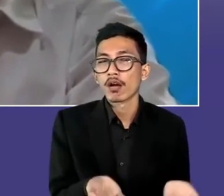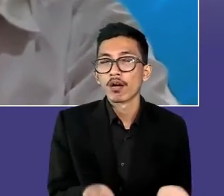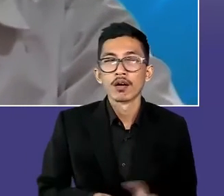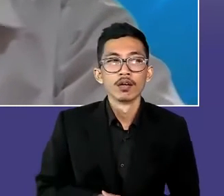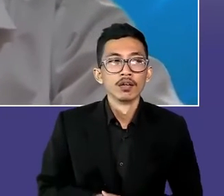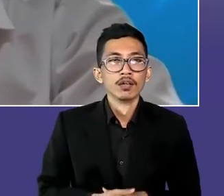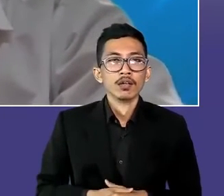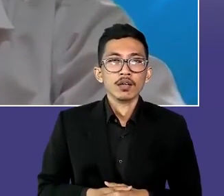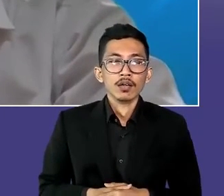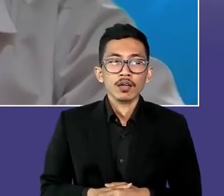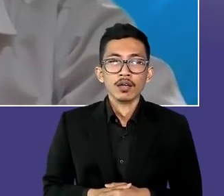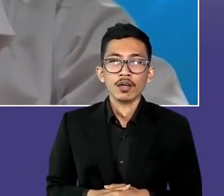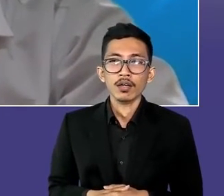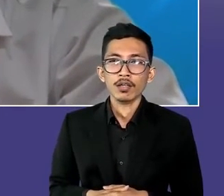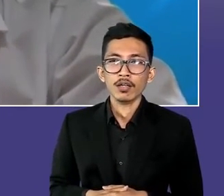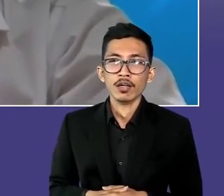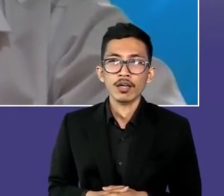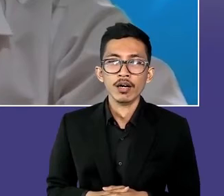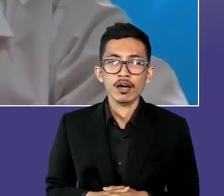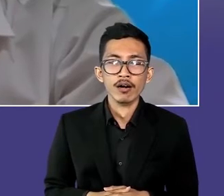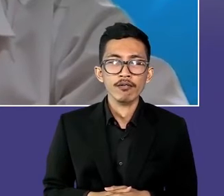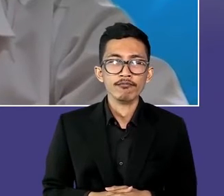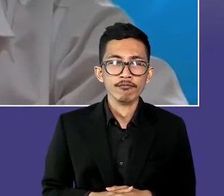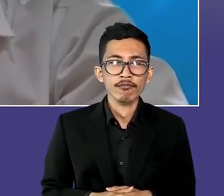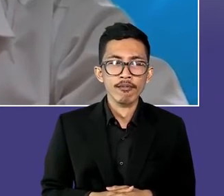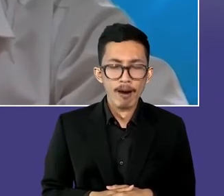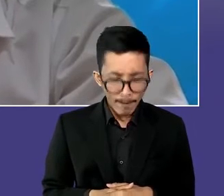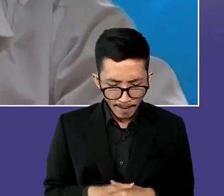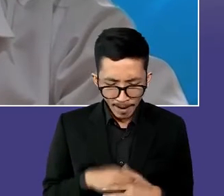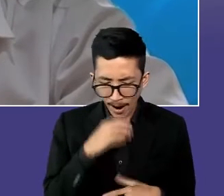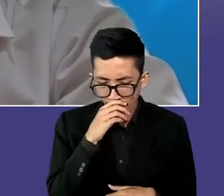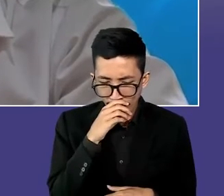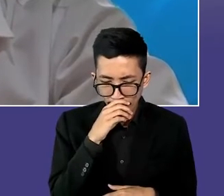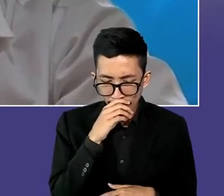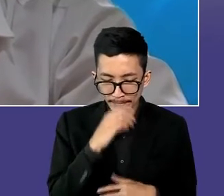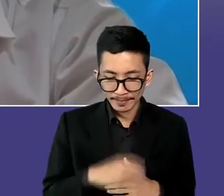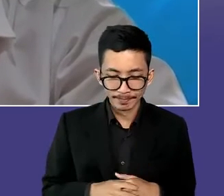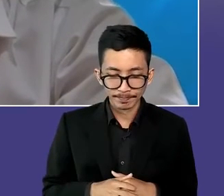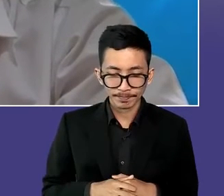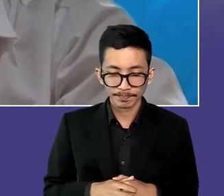Ya tentunya kalau kita tidak bersiap, kalau kita melihat dari sisi